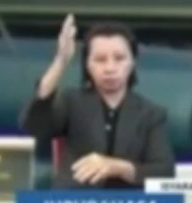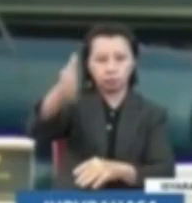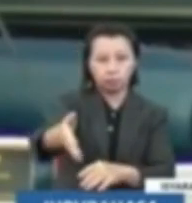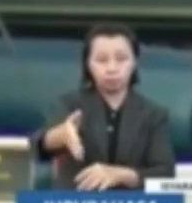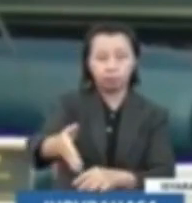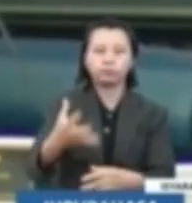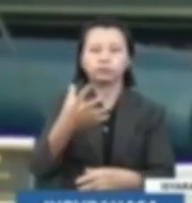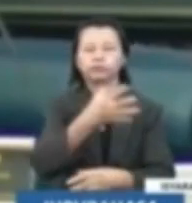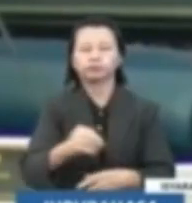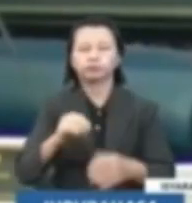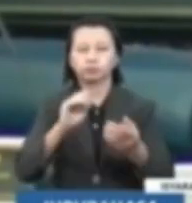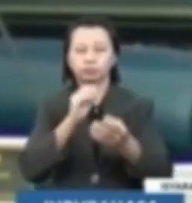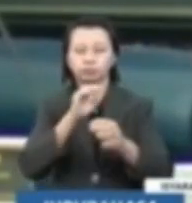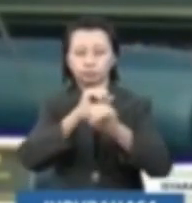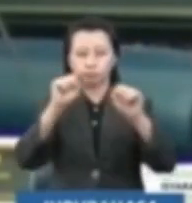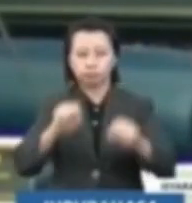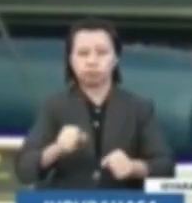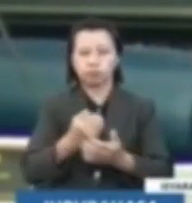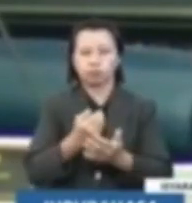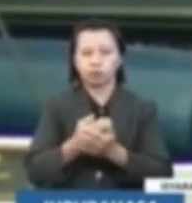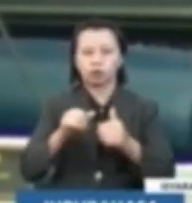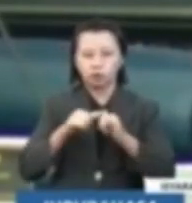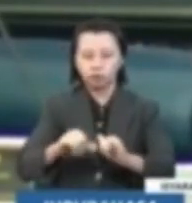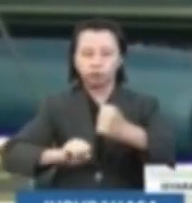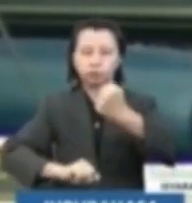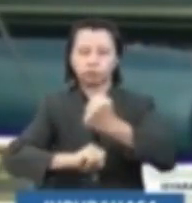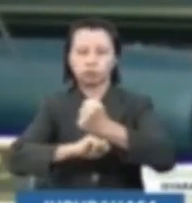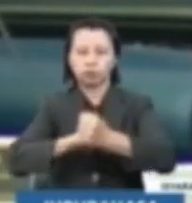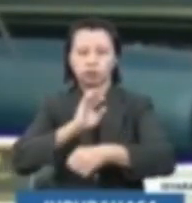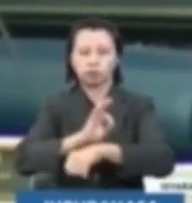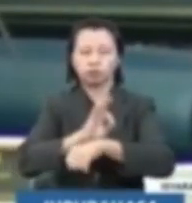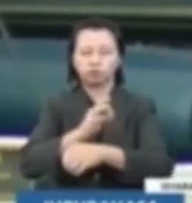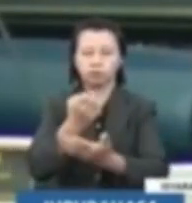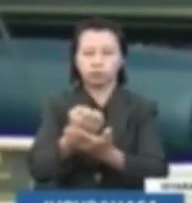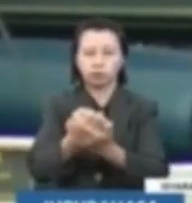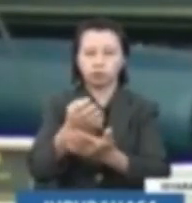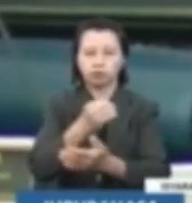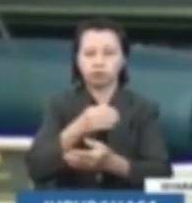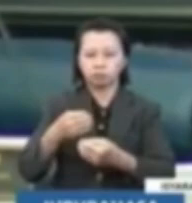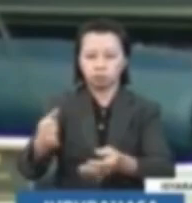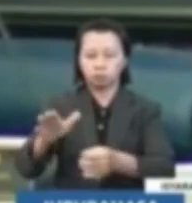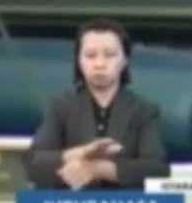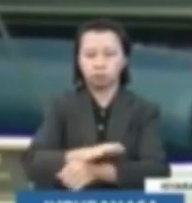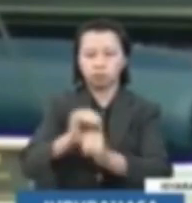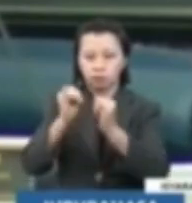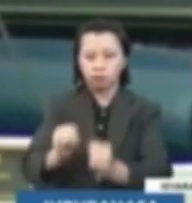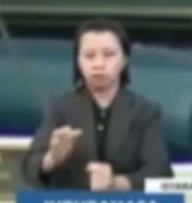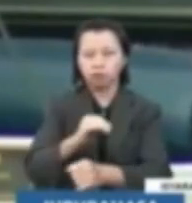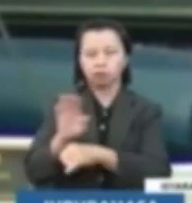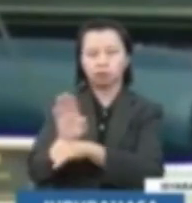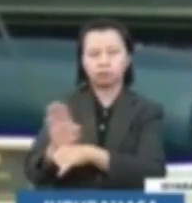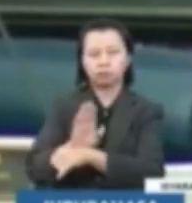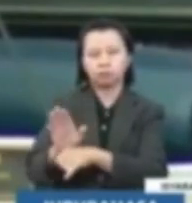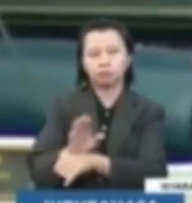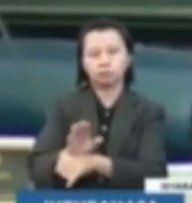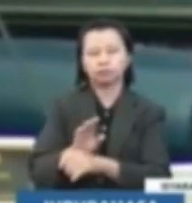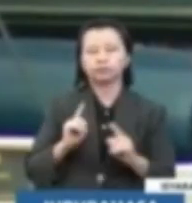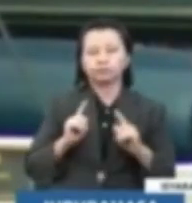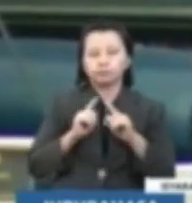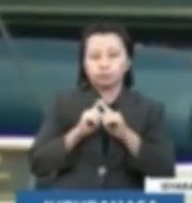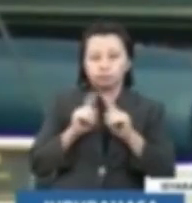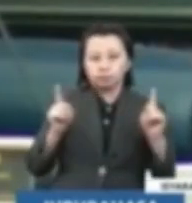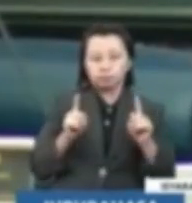nyata. Selain itu, sistem kewangan di Malaysia juga terus menyokong fungsi ekonomi di samping memenuhi keperluan individu dan perniagaan.